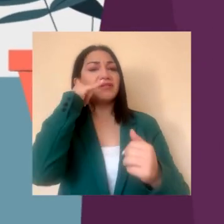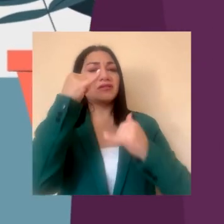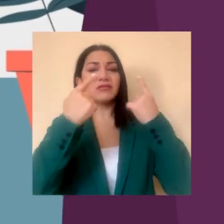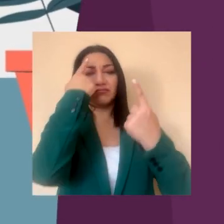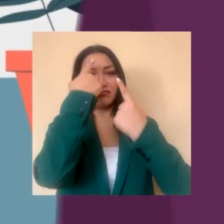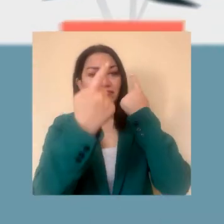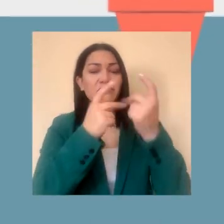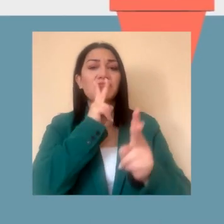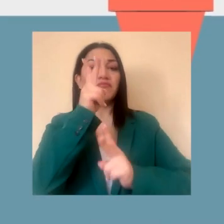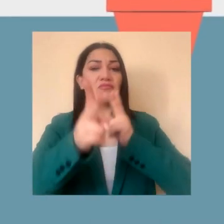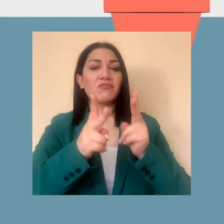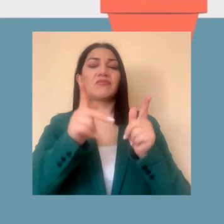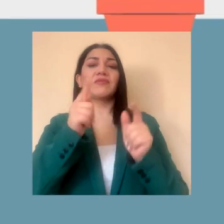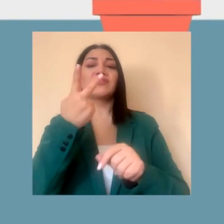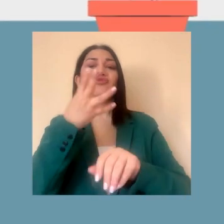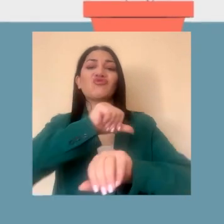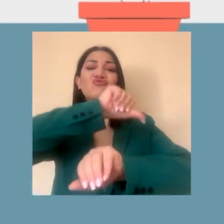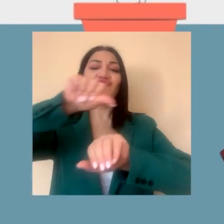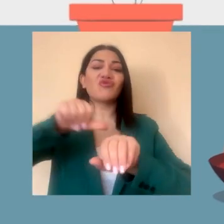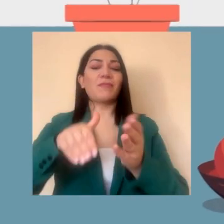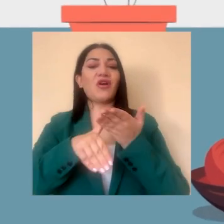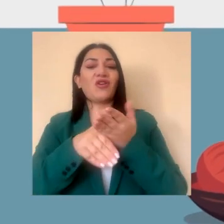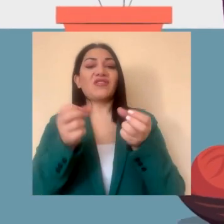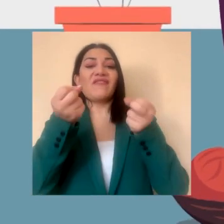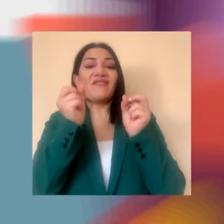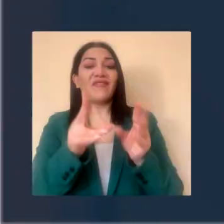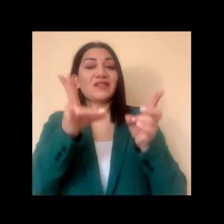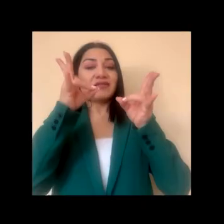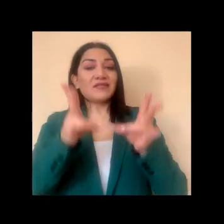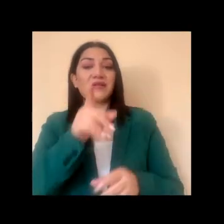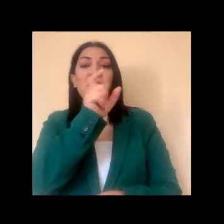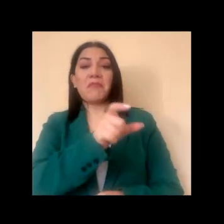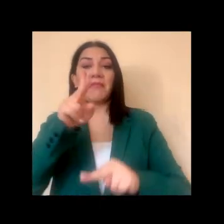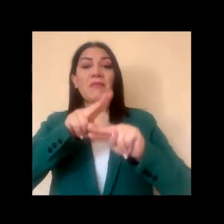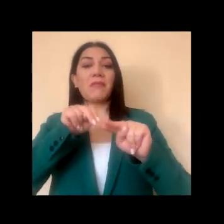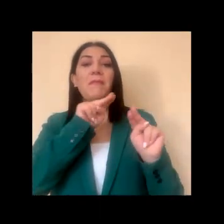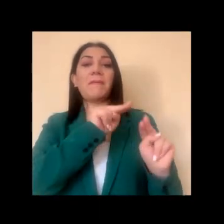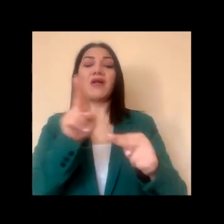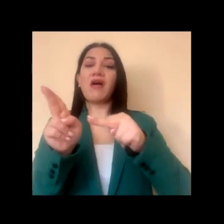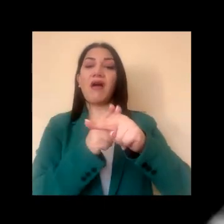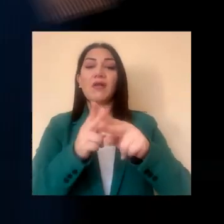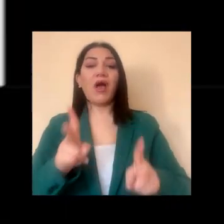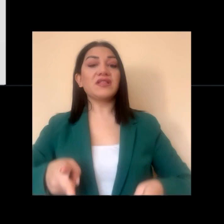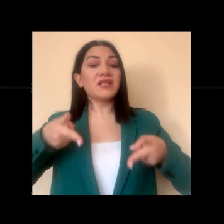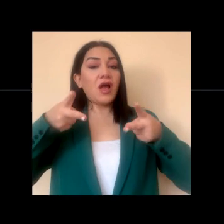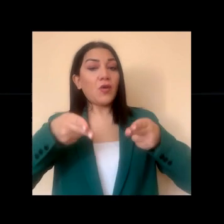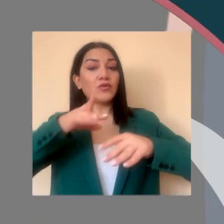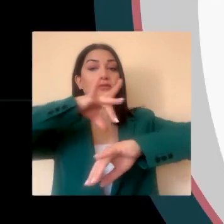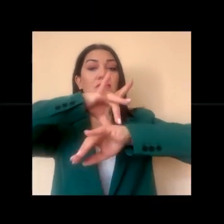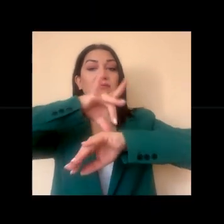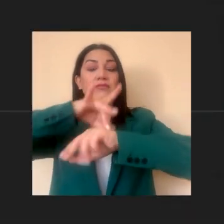է ահազանգերին և պատրաստ է շուրջ օրյա աջակցել վտանգի մեջ հայտնված անձանց։ Բարեկը կանխարգելում է